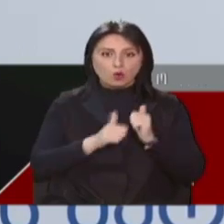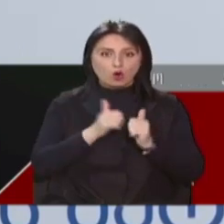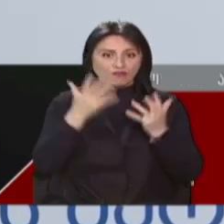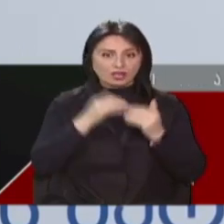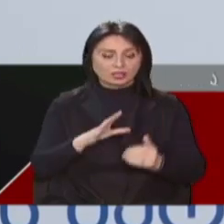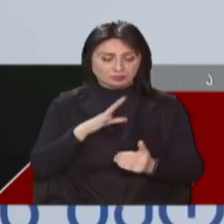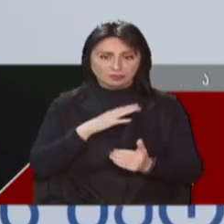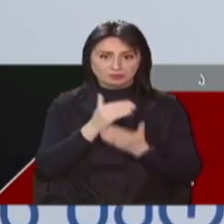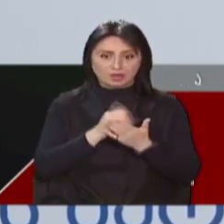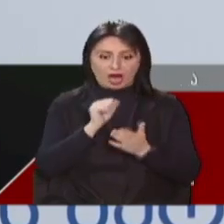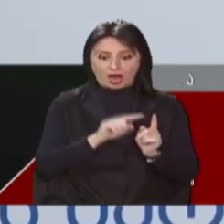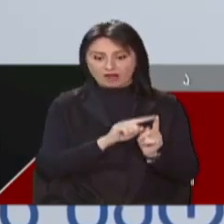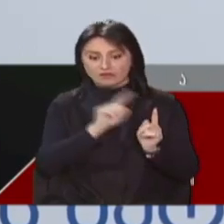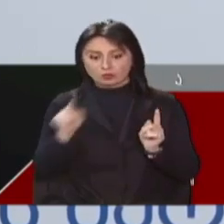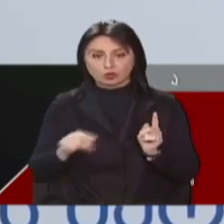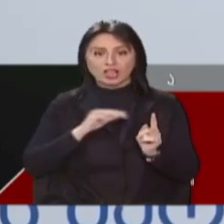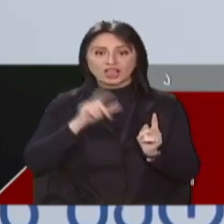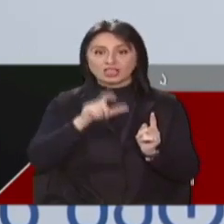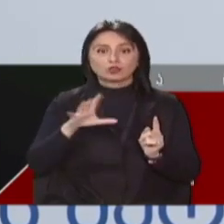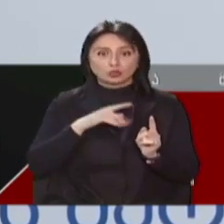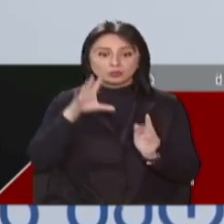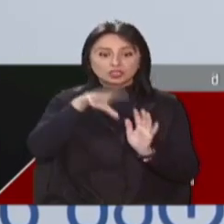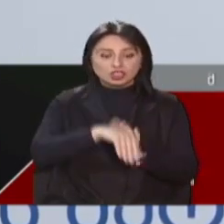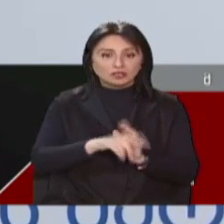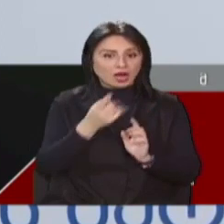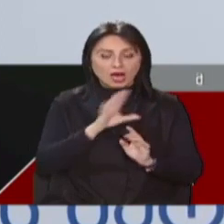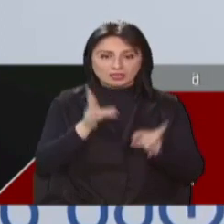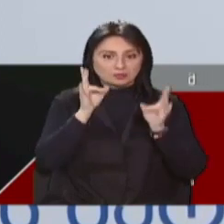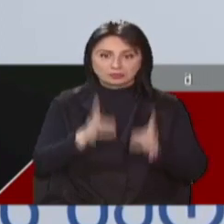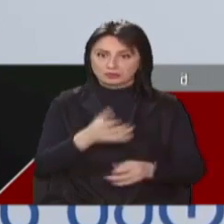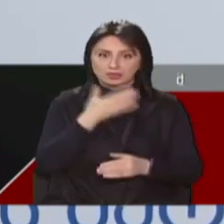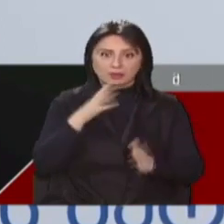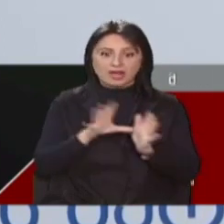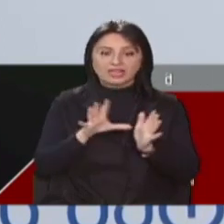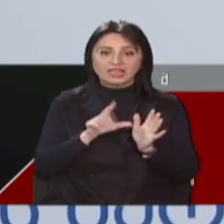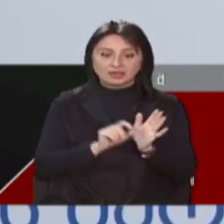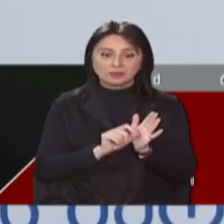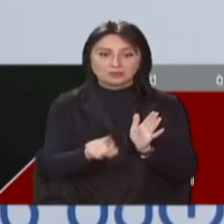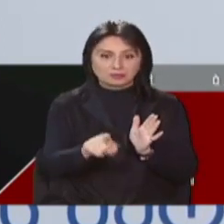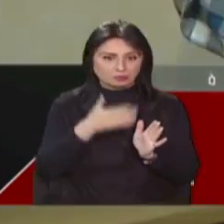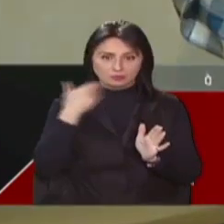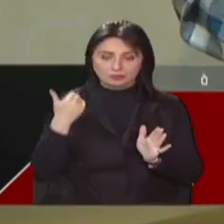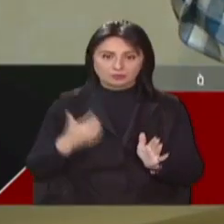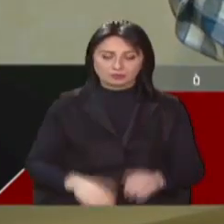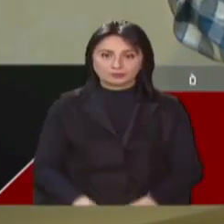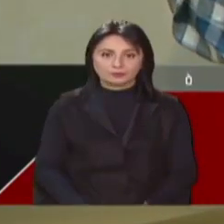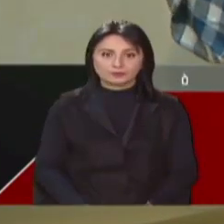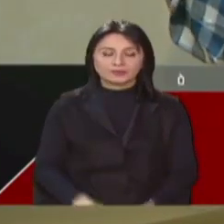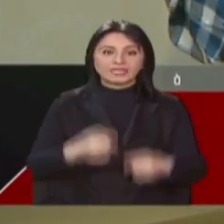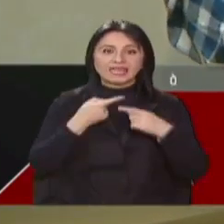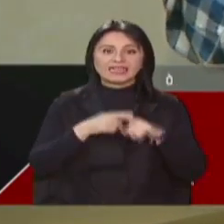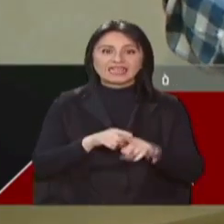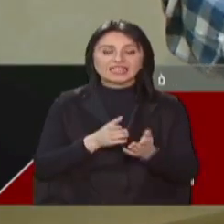ყოველდღიურ რეჟიმში ჩვენი თანამშრომლები იყვნენ ჩართულ შადრევანში და არც ერთხელ არ დაფიქსირებულა შემთხვევა.